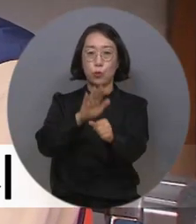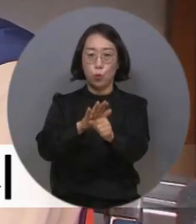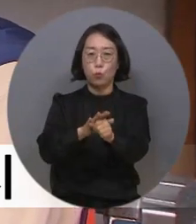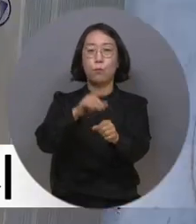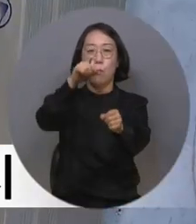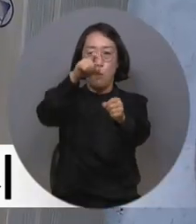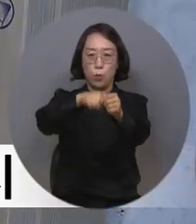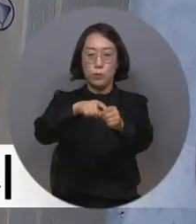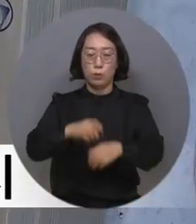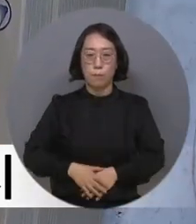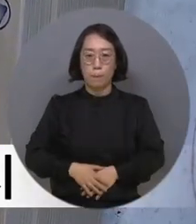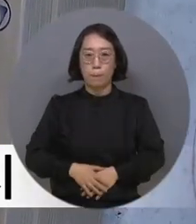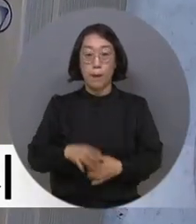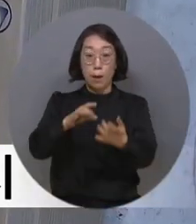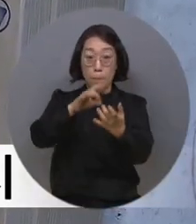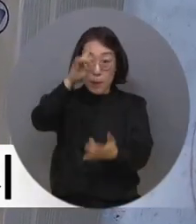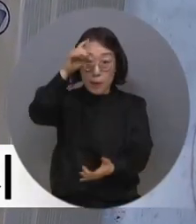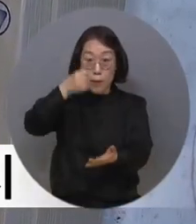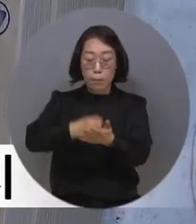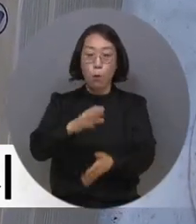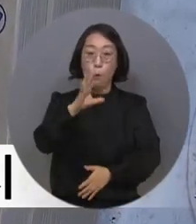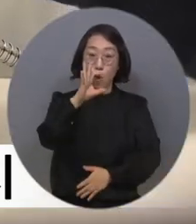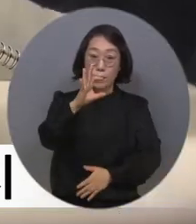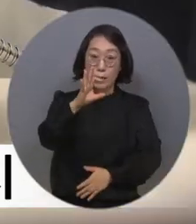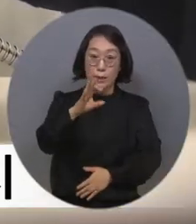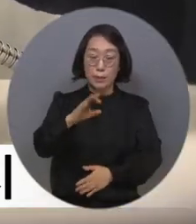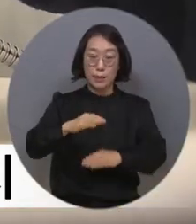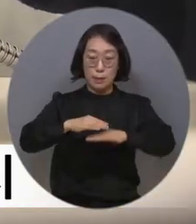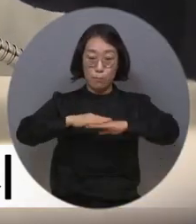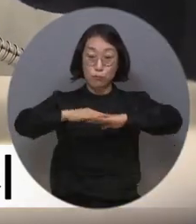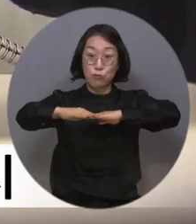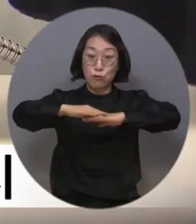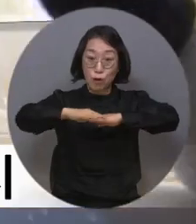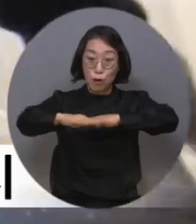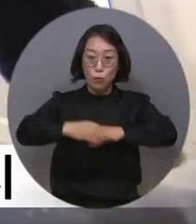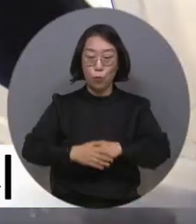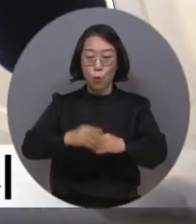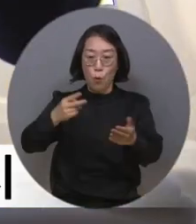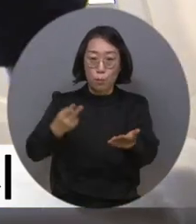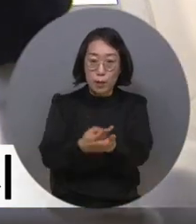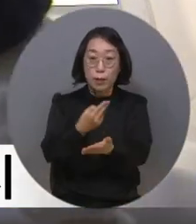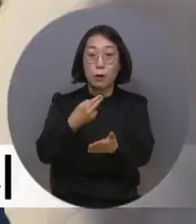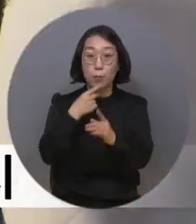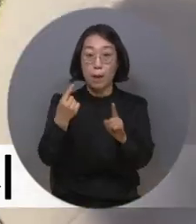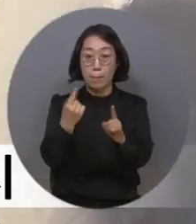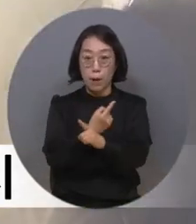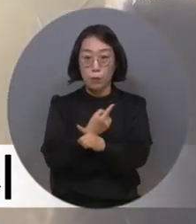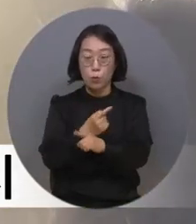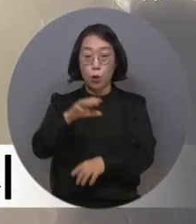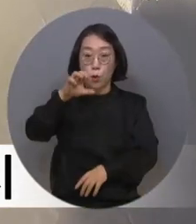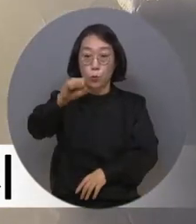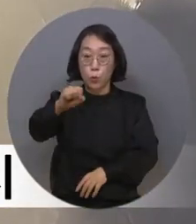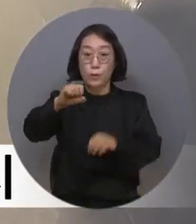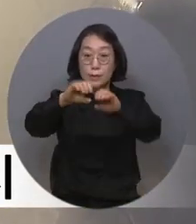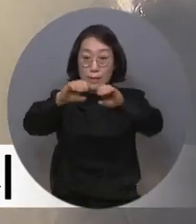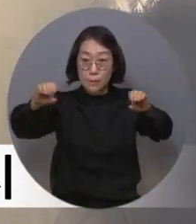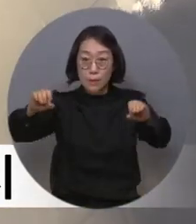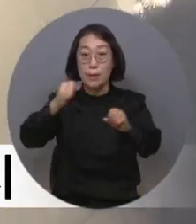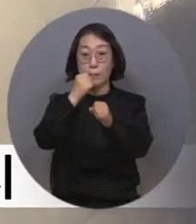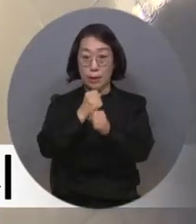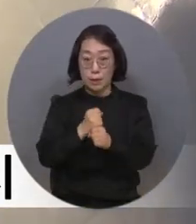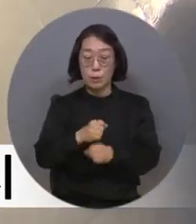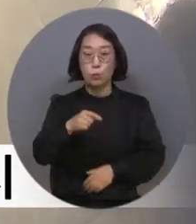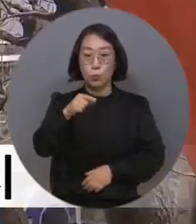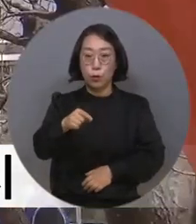합니다. 선정이 되면 화장실의 경우 문턱 제거, 미끄럼 방지 타일, 안전 손잡이 설치 등을 지원하고